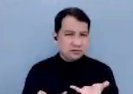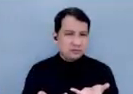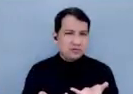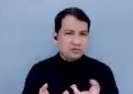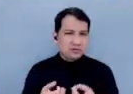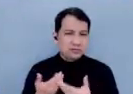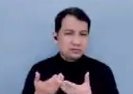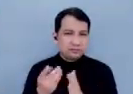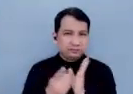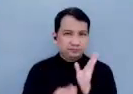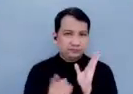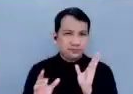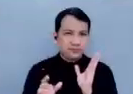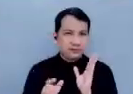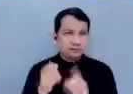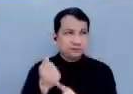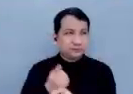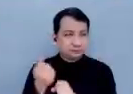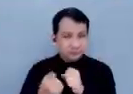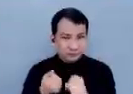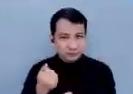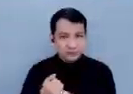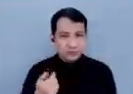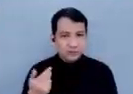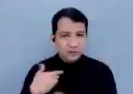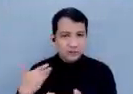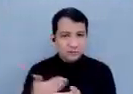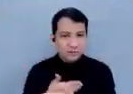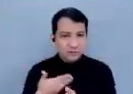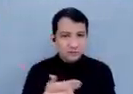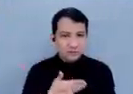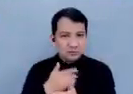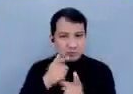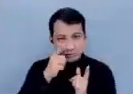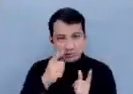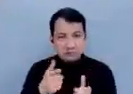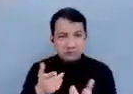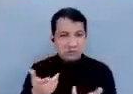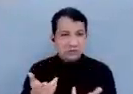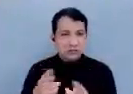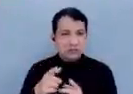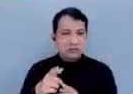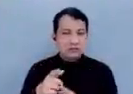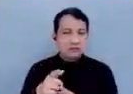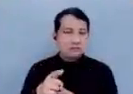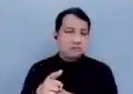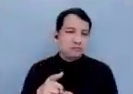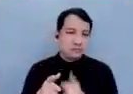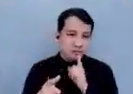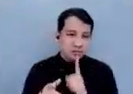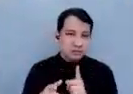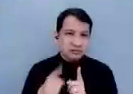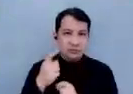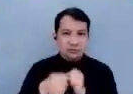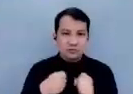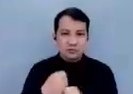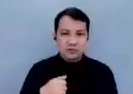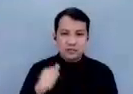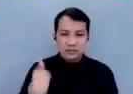designs? Tipong every year, may mga bago silang looks? Typically, in 1 year, mga